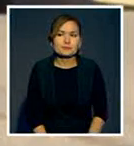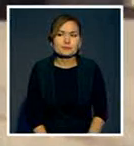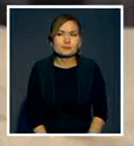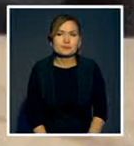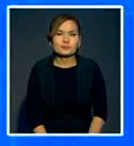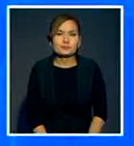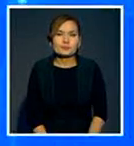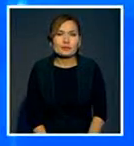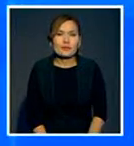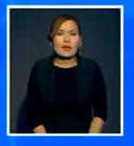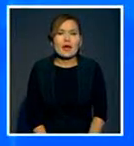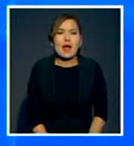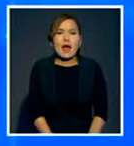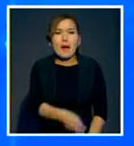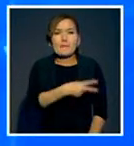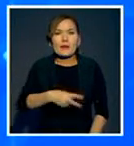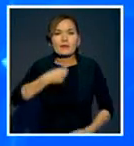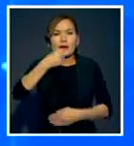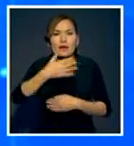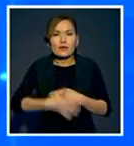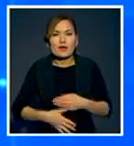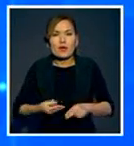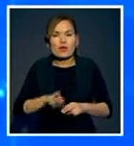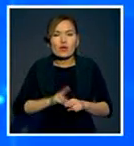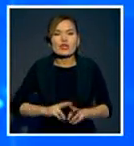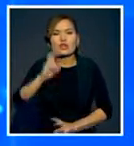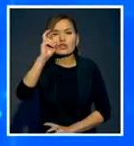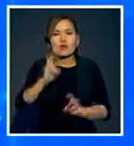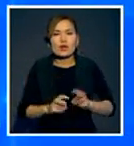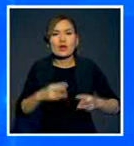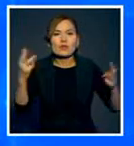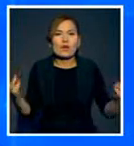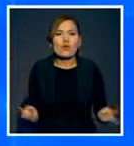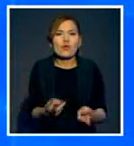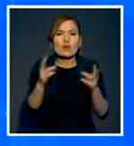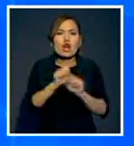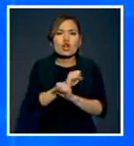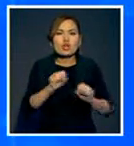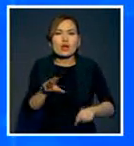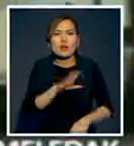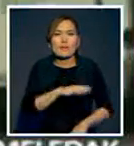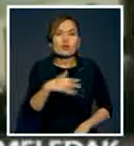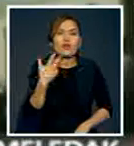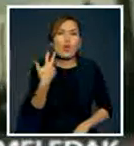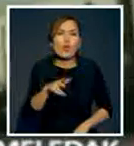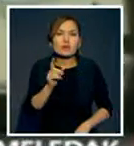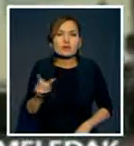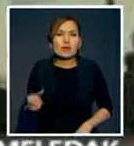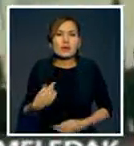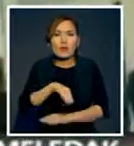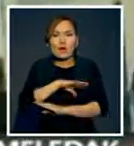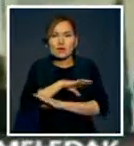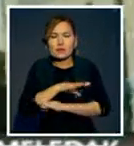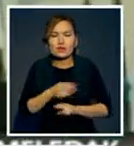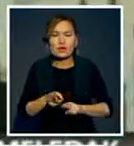телеарнасы. Индонезия астанасы Джакартаның батысындағы фейерверк зауытында өрт шығып, жарылыс болып, кемінде 30 адам қаза